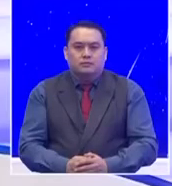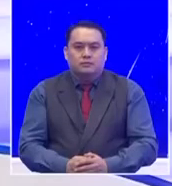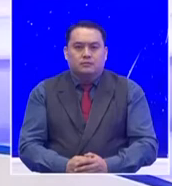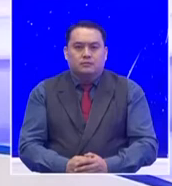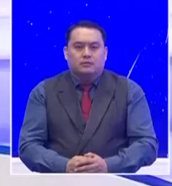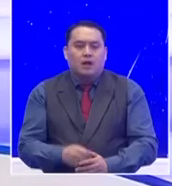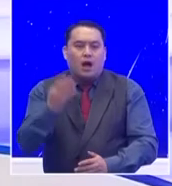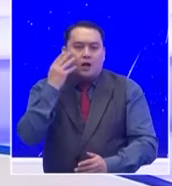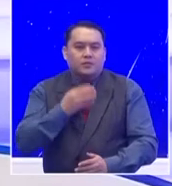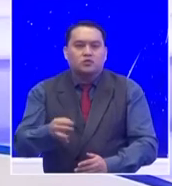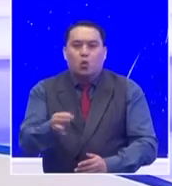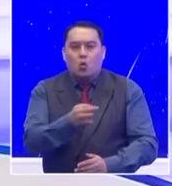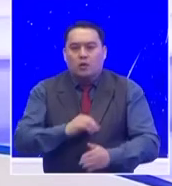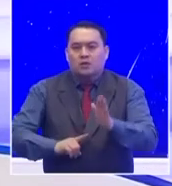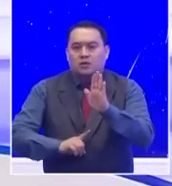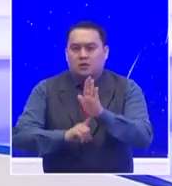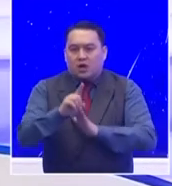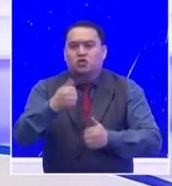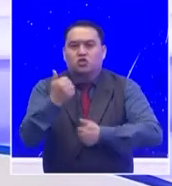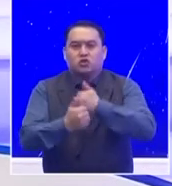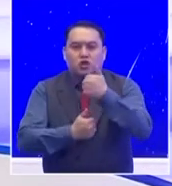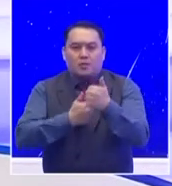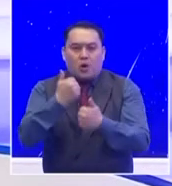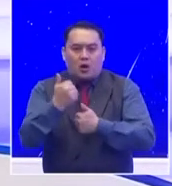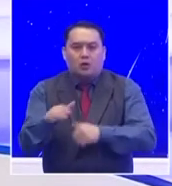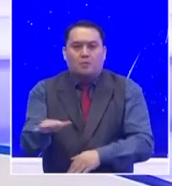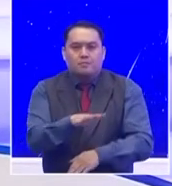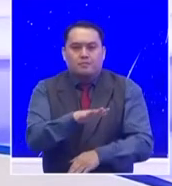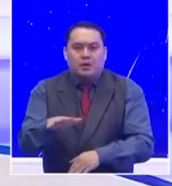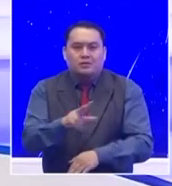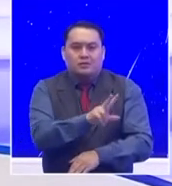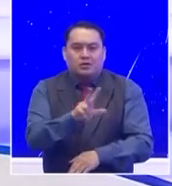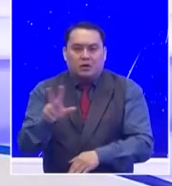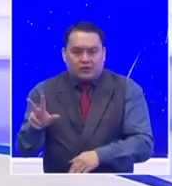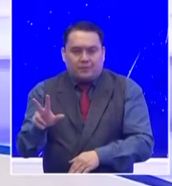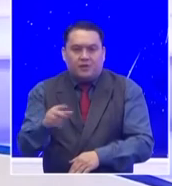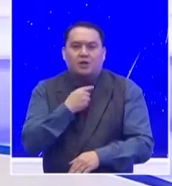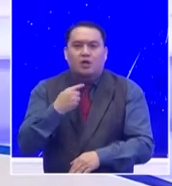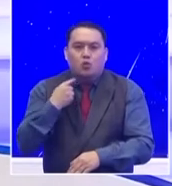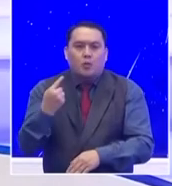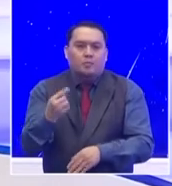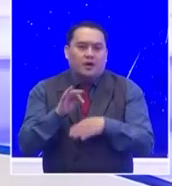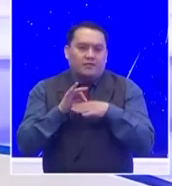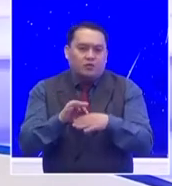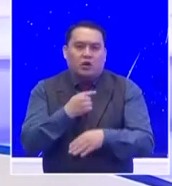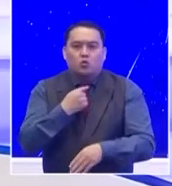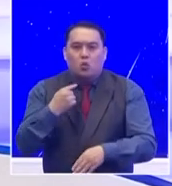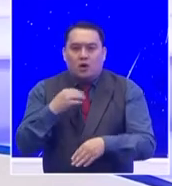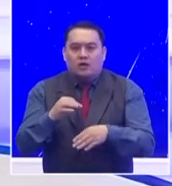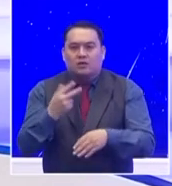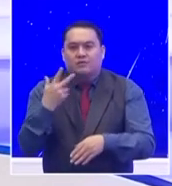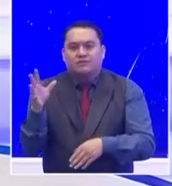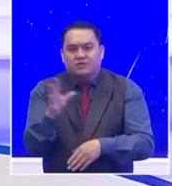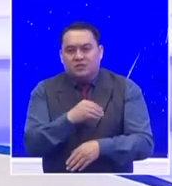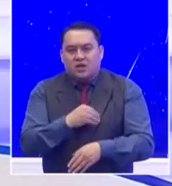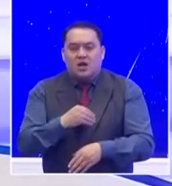В Алматинской области стартовал рейтинговый чемпионат по баскетболу 3x3. Первый этап прошел в Талдыкургане. В нем приняли участие команды